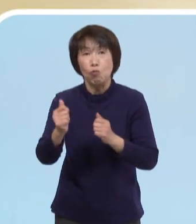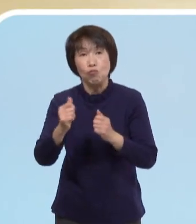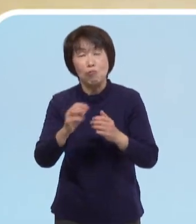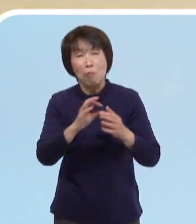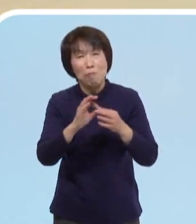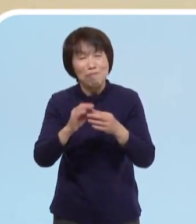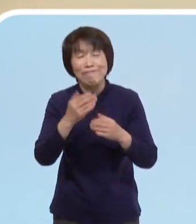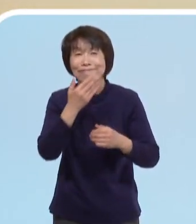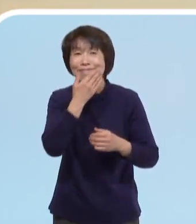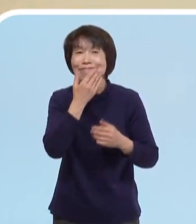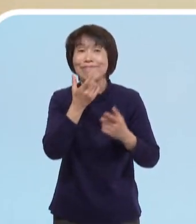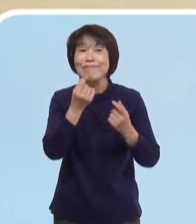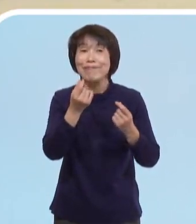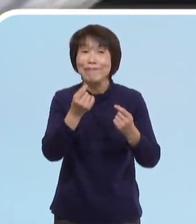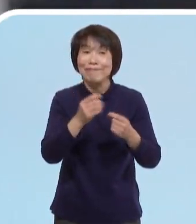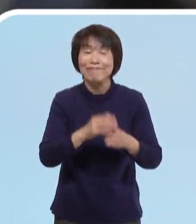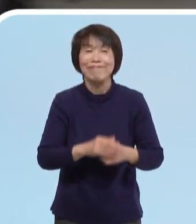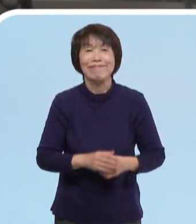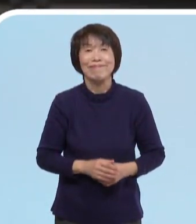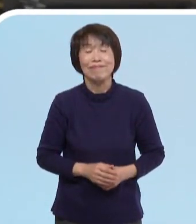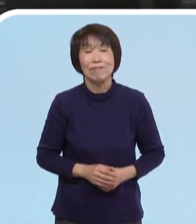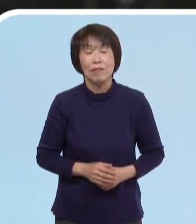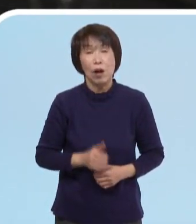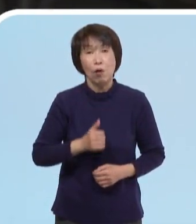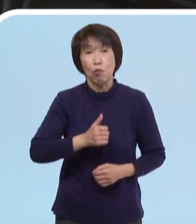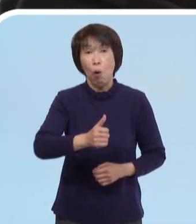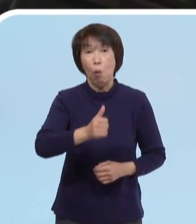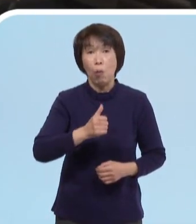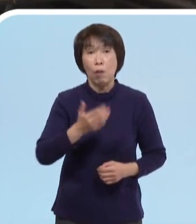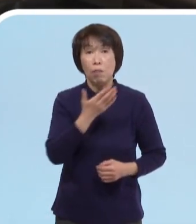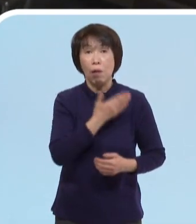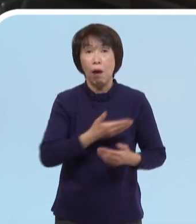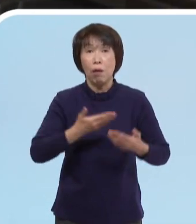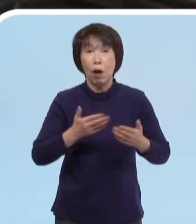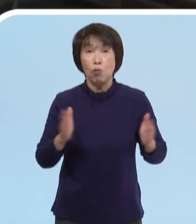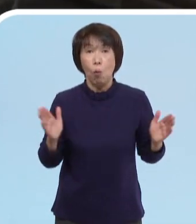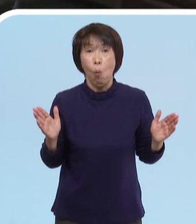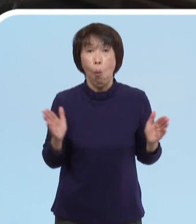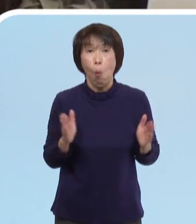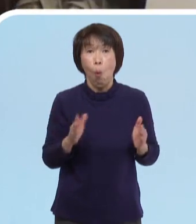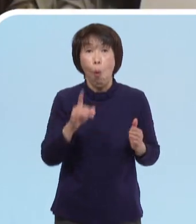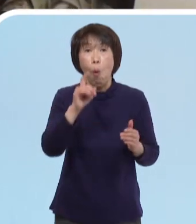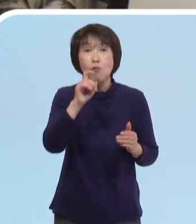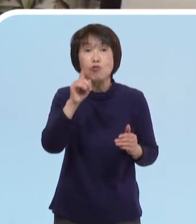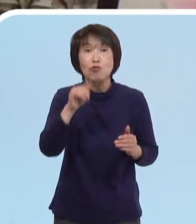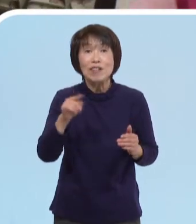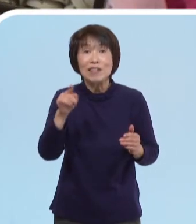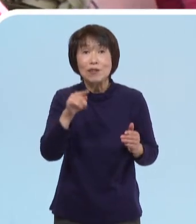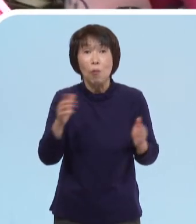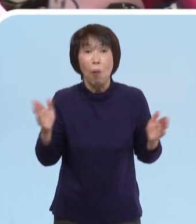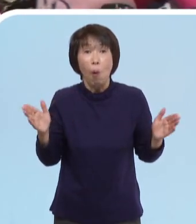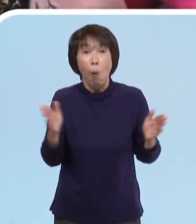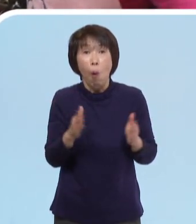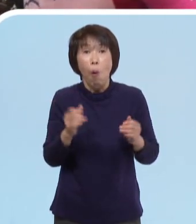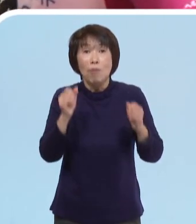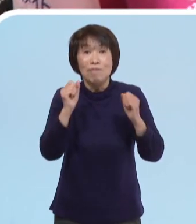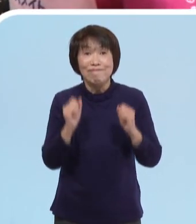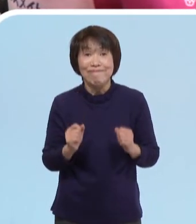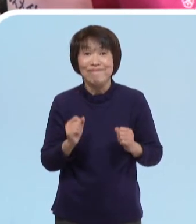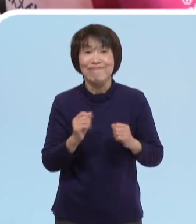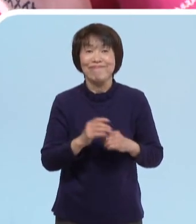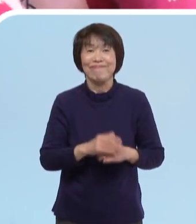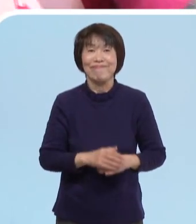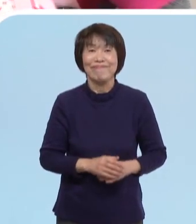動と。 中には教室に通い始めてから体重がなんと10キロ落ちたという男性も。